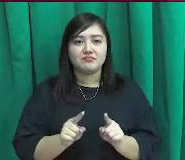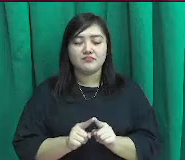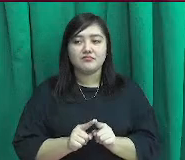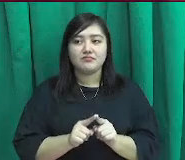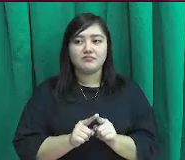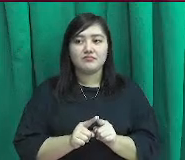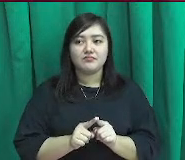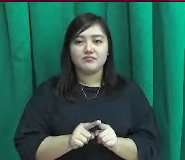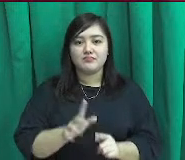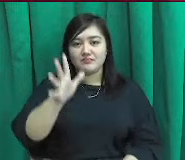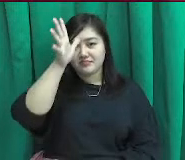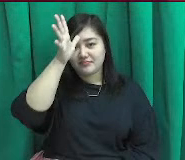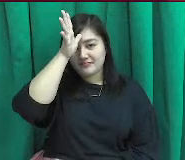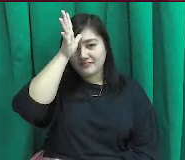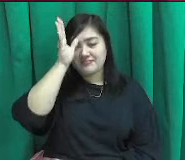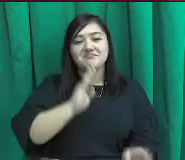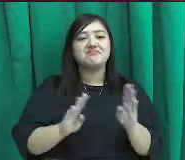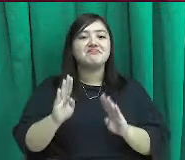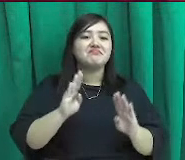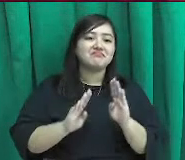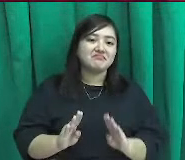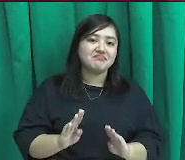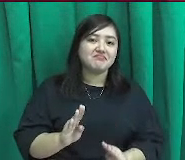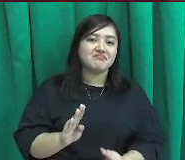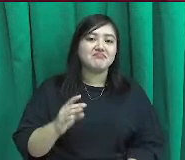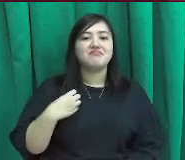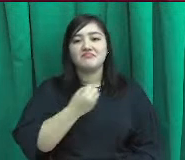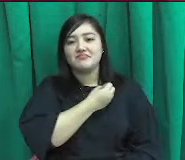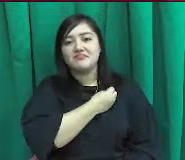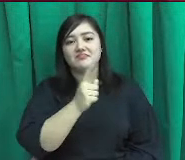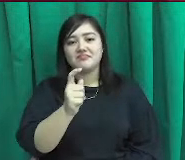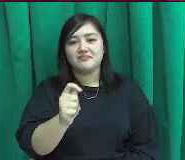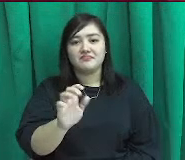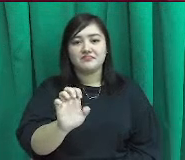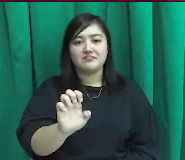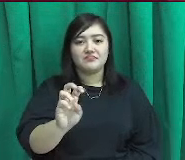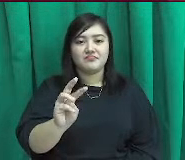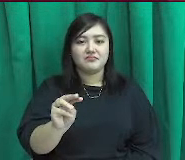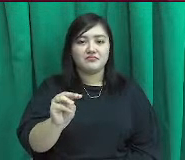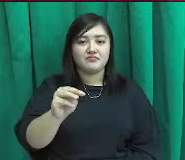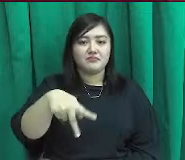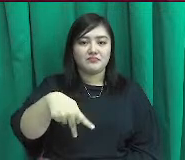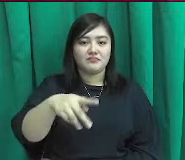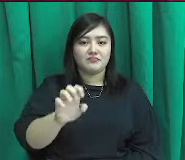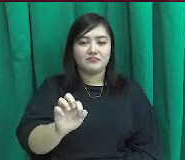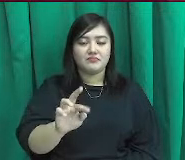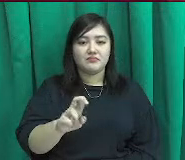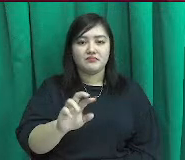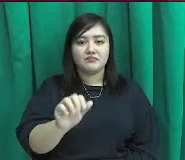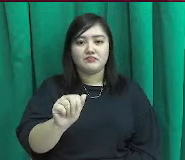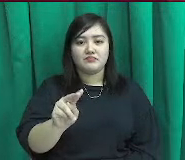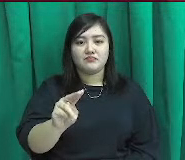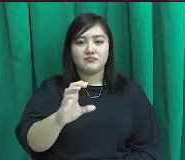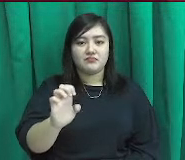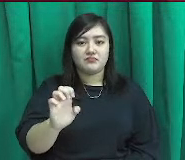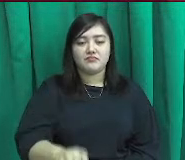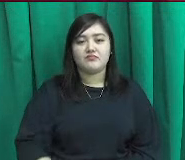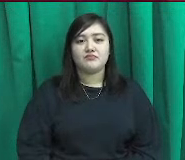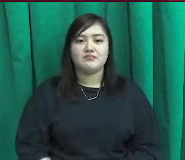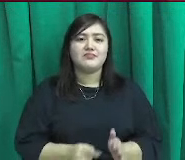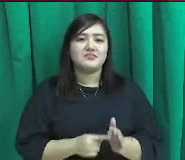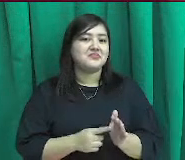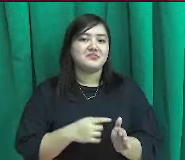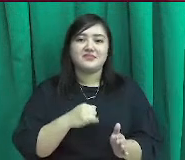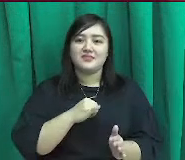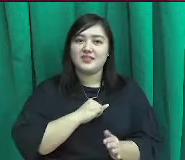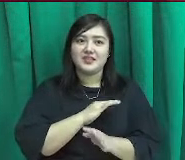yung ating temperance. Even ako personally, minsan hindi ko nababantayan ang aking sarili.